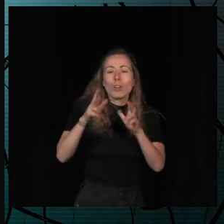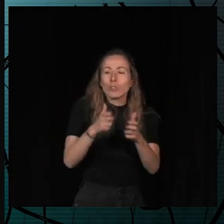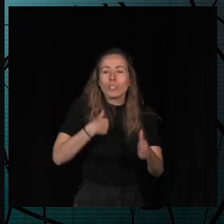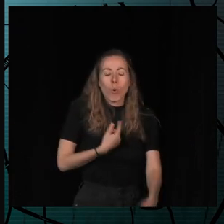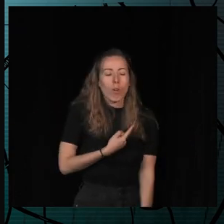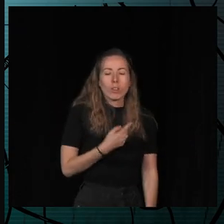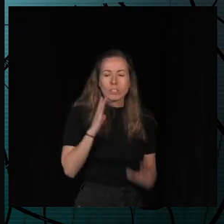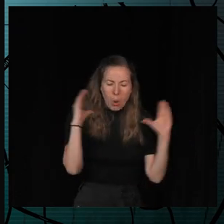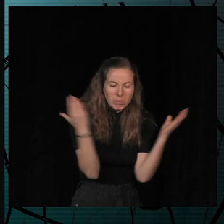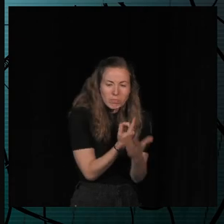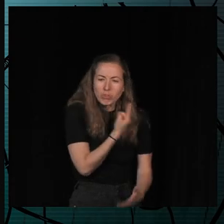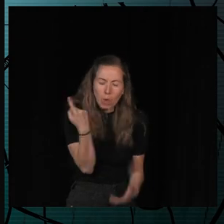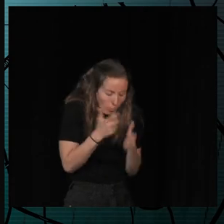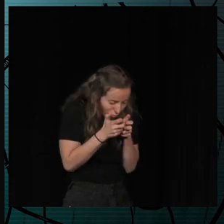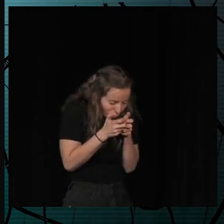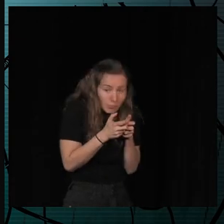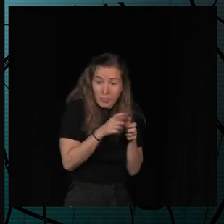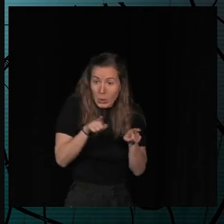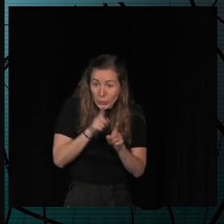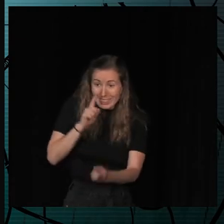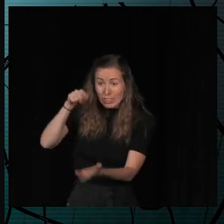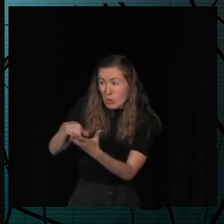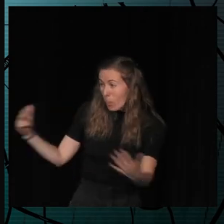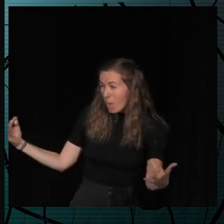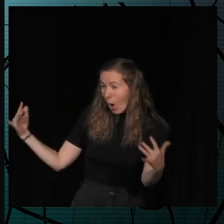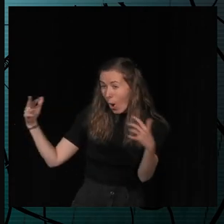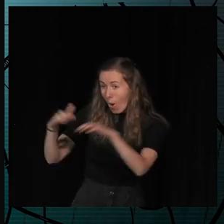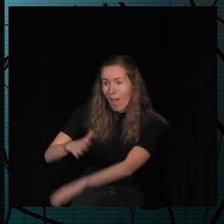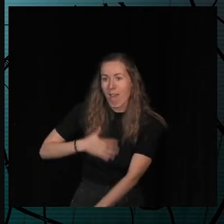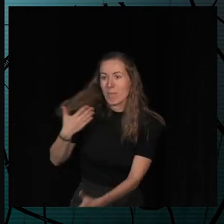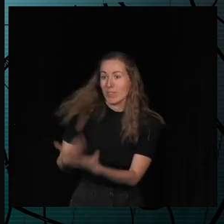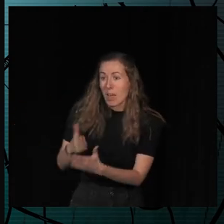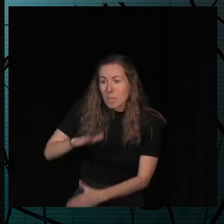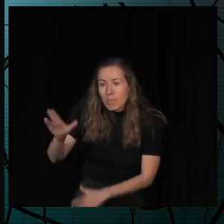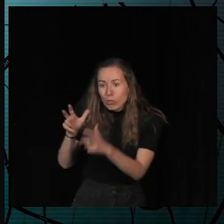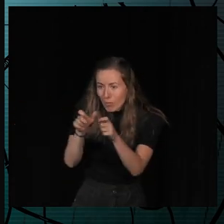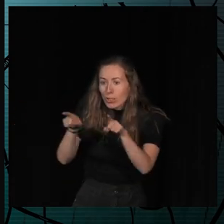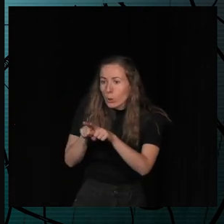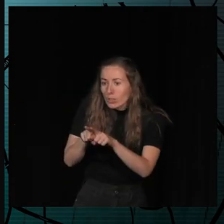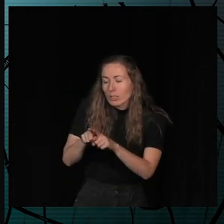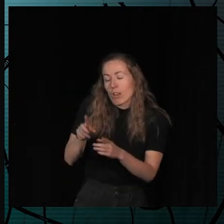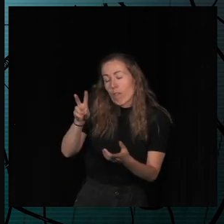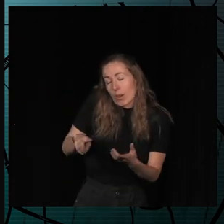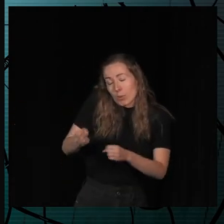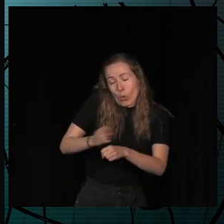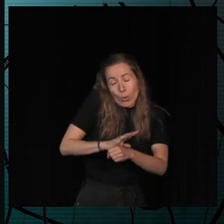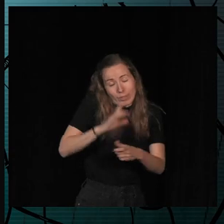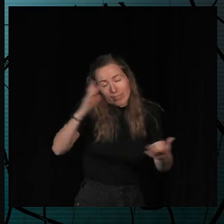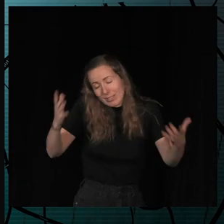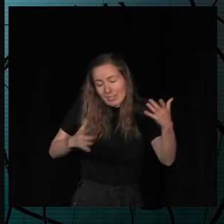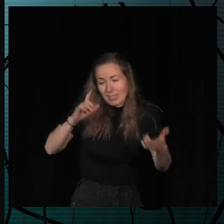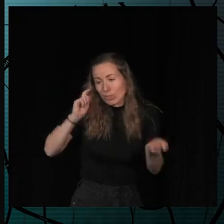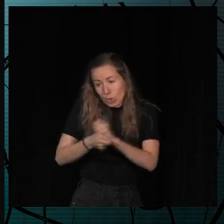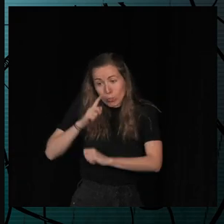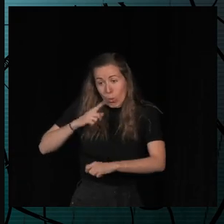aimer jouer tout seul mais en fait on aime aussi aller dans des endroits où on se retrouve ensemble alors c'est de moins en moins le cas depuis le covid parce que ça